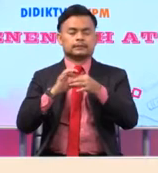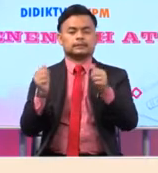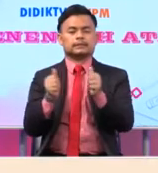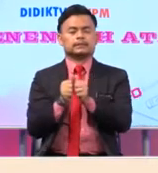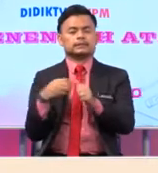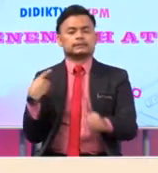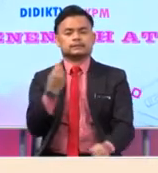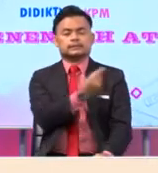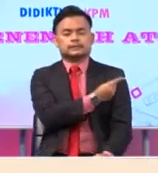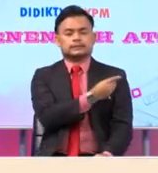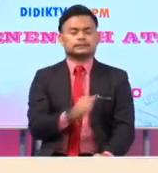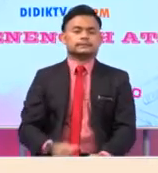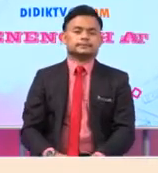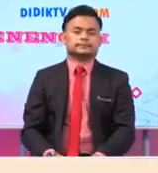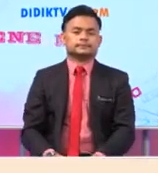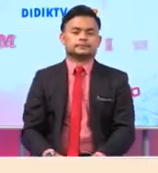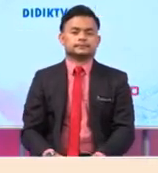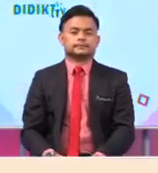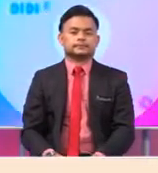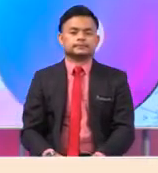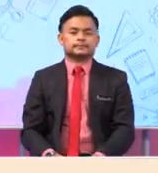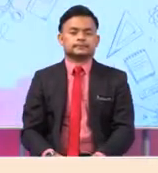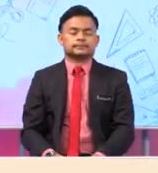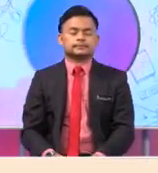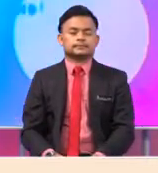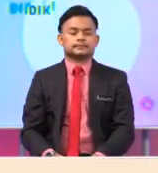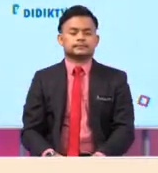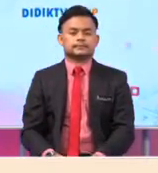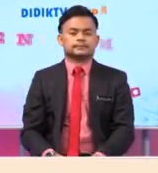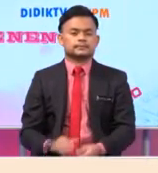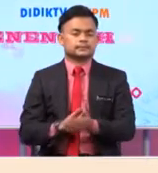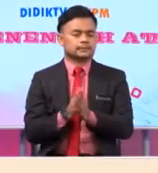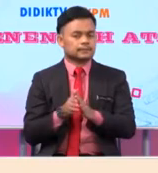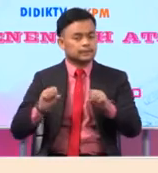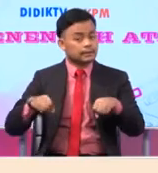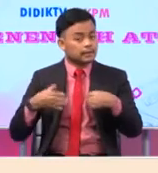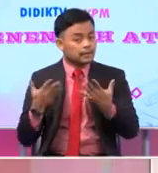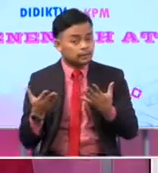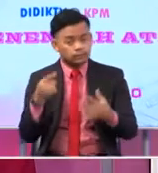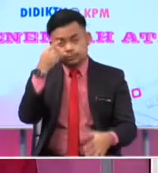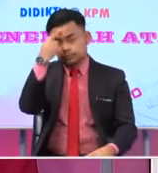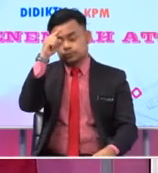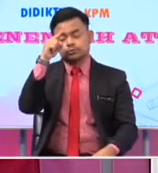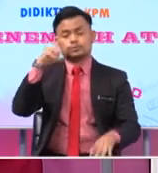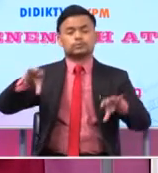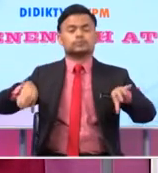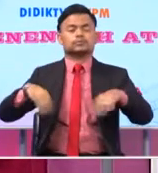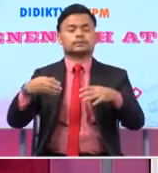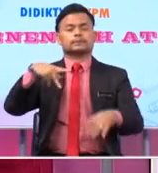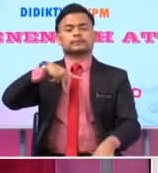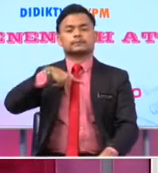menemuinya Arahkan sebagai lah yang paling rapat Jadi macam mana kita enggak mempraktikkan kepribadian Mulia